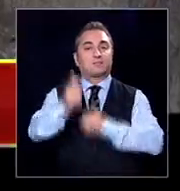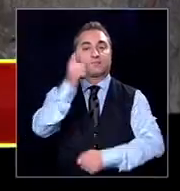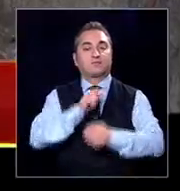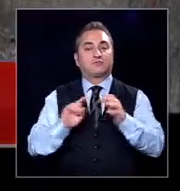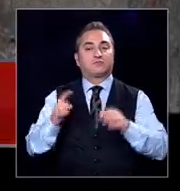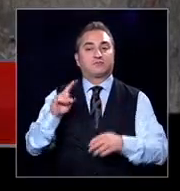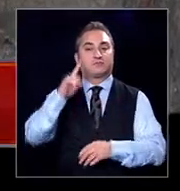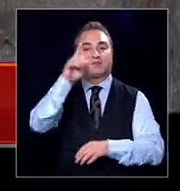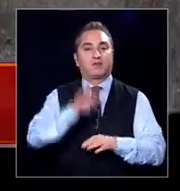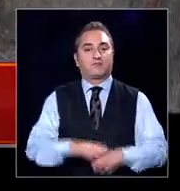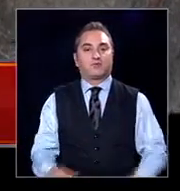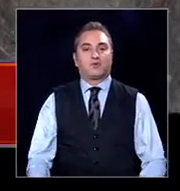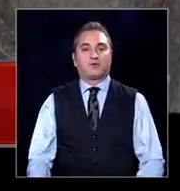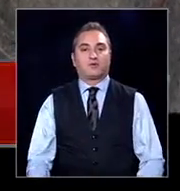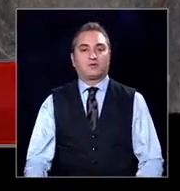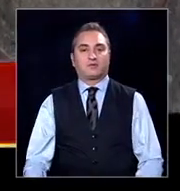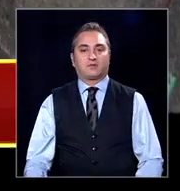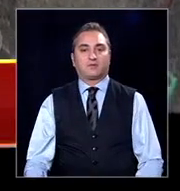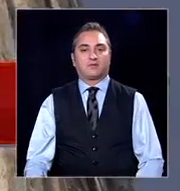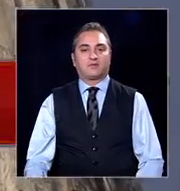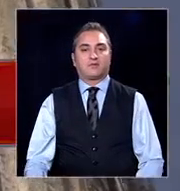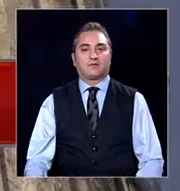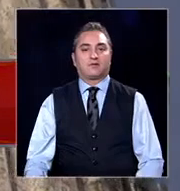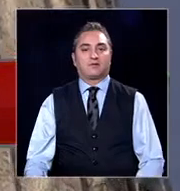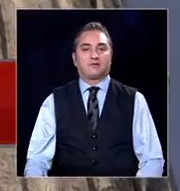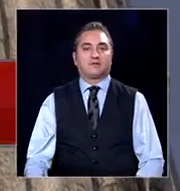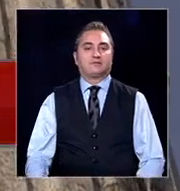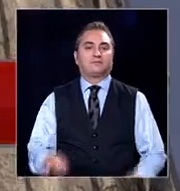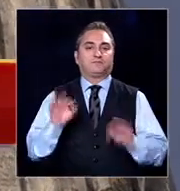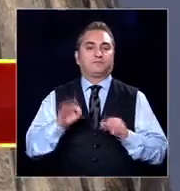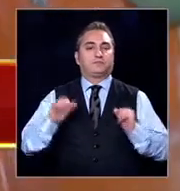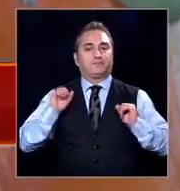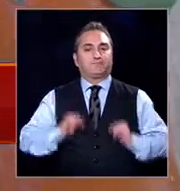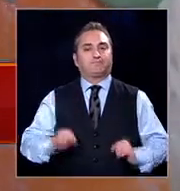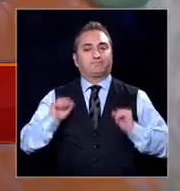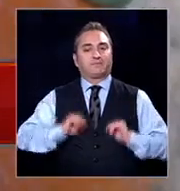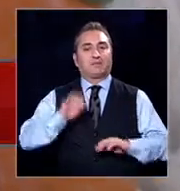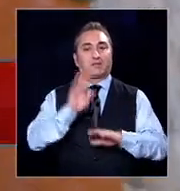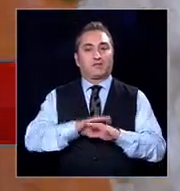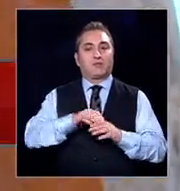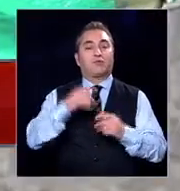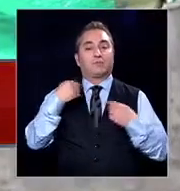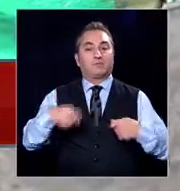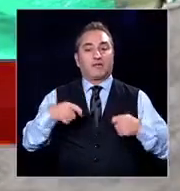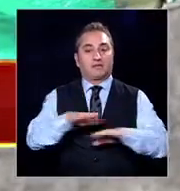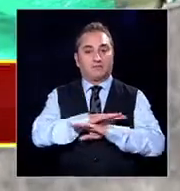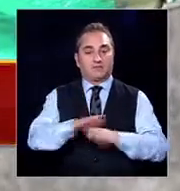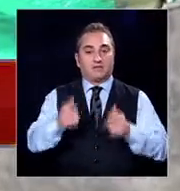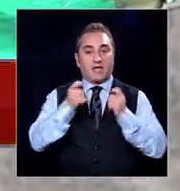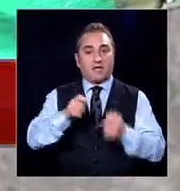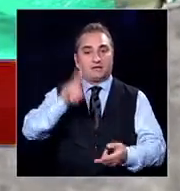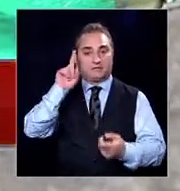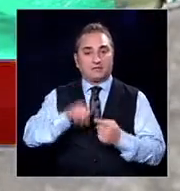Pratiğimi yapıp kendimi geliştirdikten sonra boyamayı düşünüyorum. Şimdilik pratik yapıyor ama eğitimini tamamladığında yanında bir